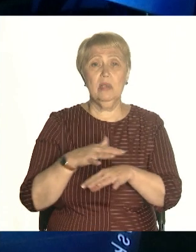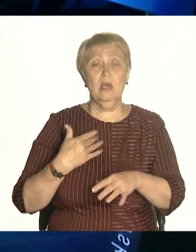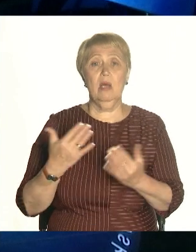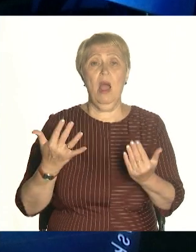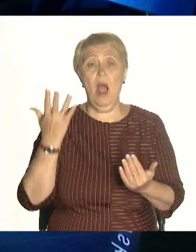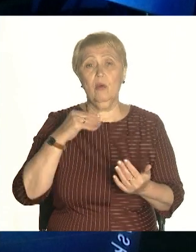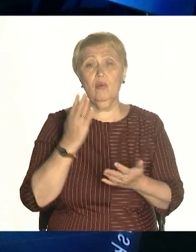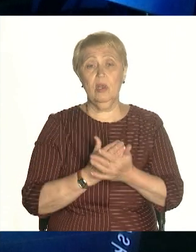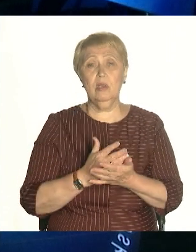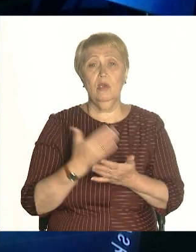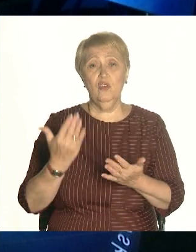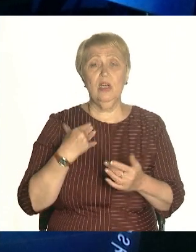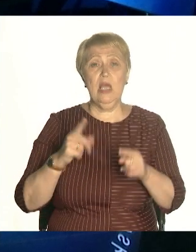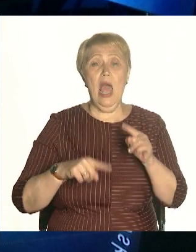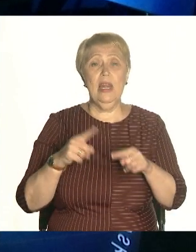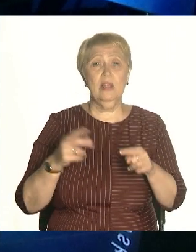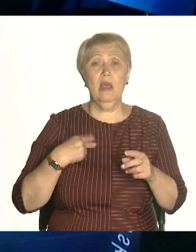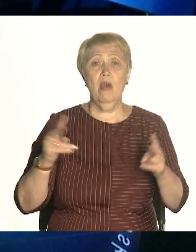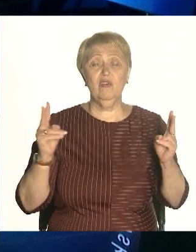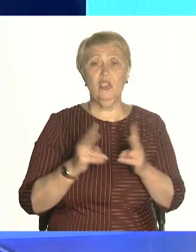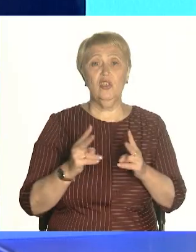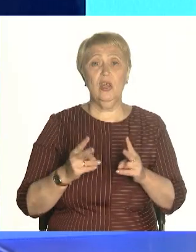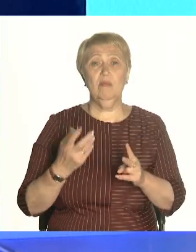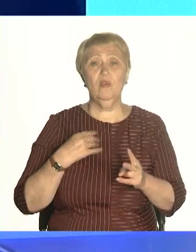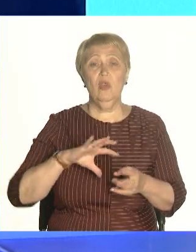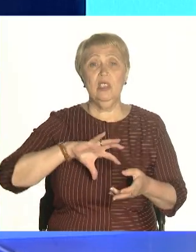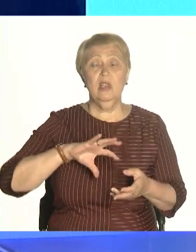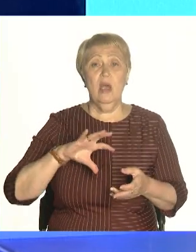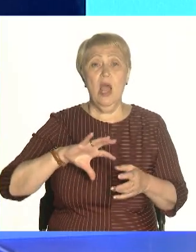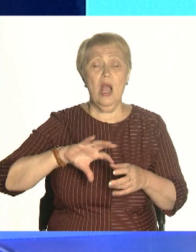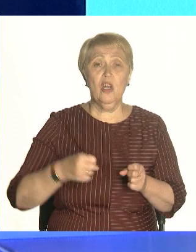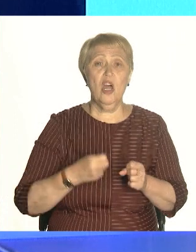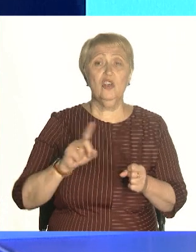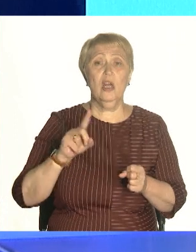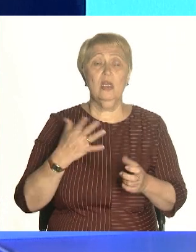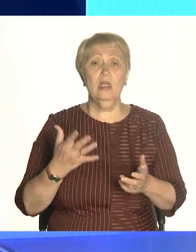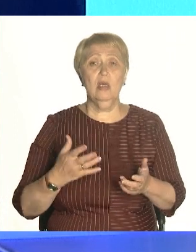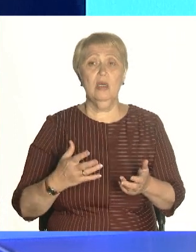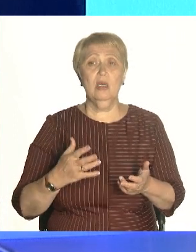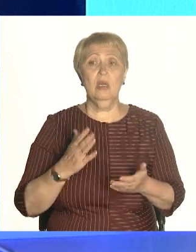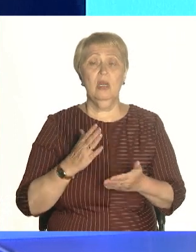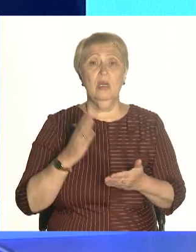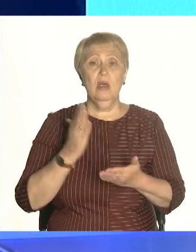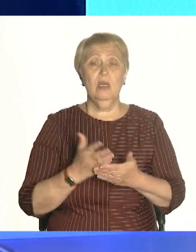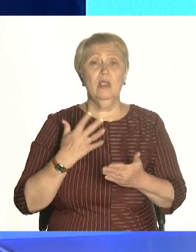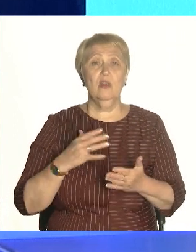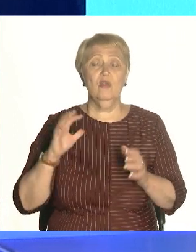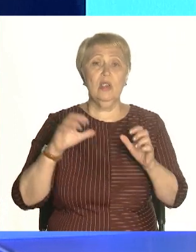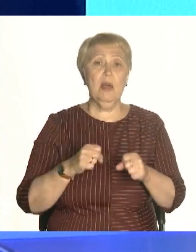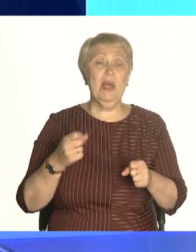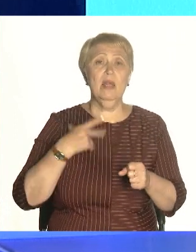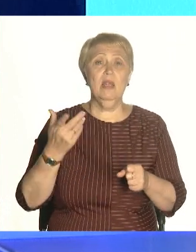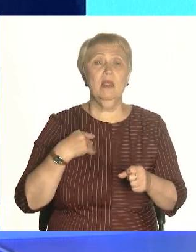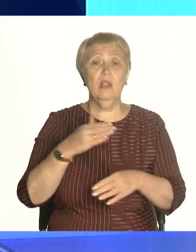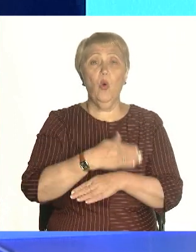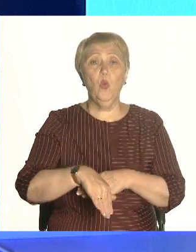мы очень редко встречаем, скажем так, квартирные кражи. То есть какие-то там нападения на улицах, они есть,